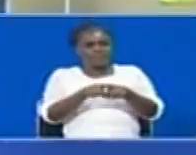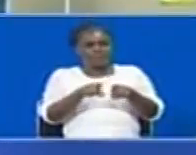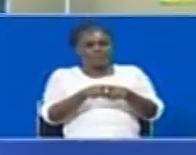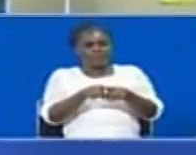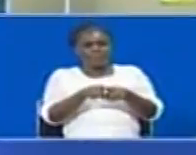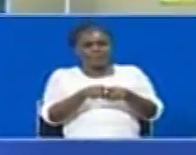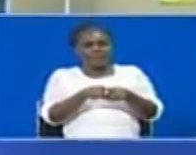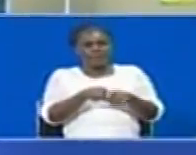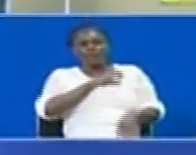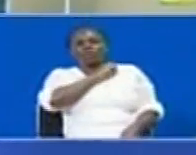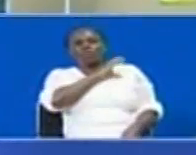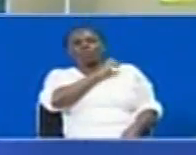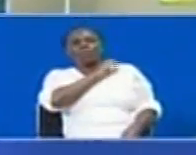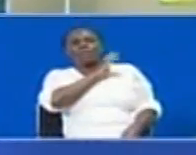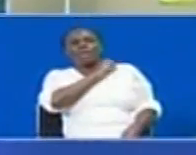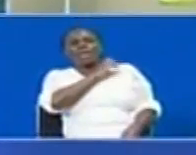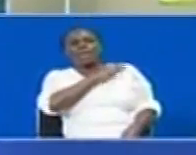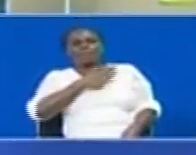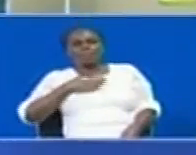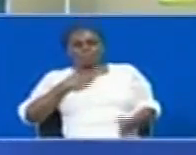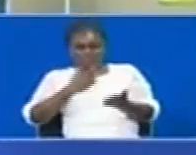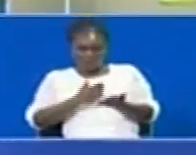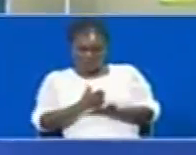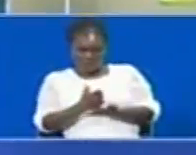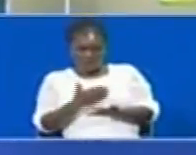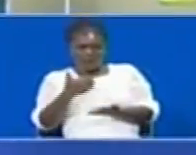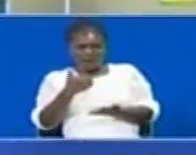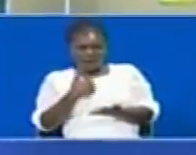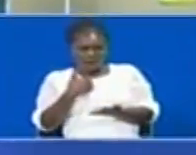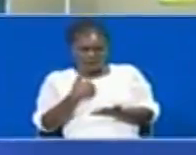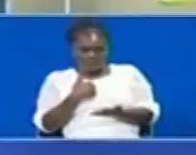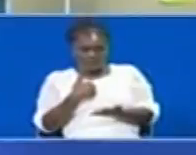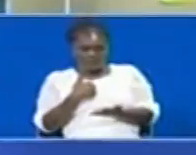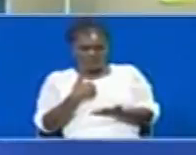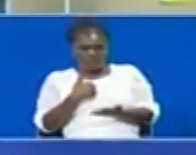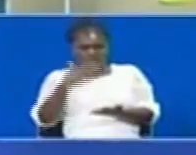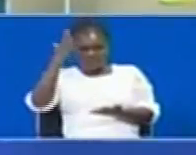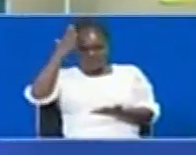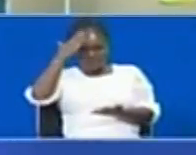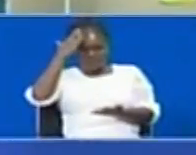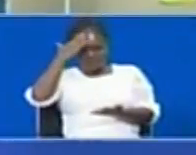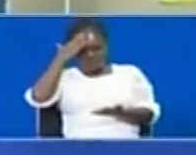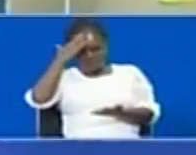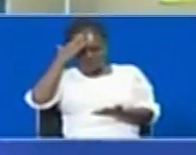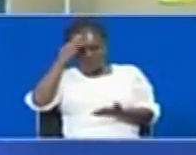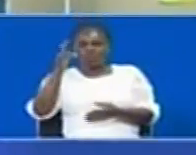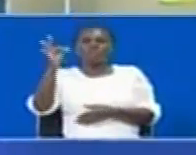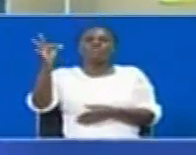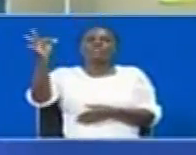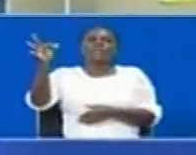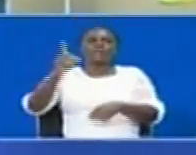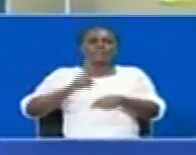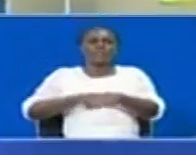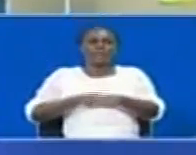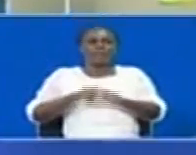ikiwa malalamishi yetu ni malalamishi ya haki, bado kuna ile kasumba ambayo ingilia kati. Tunajua katika in fullness of time, wakati